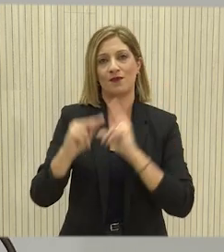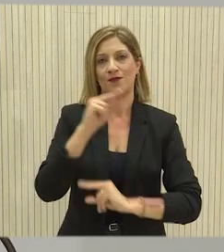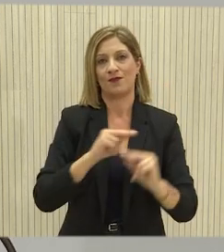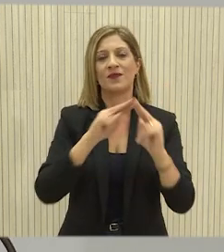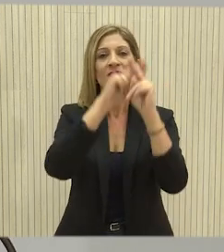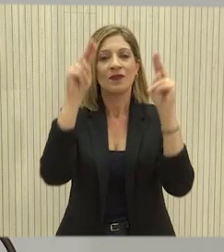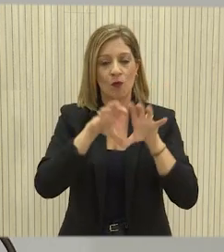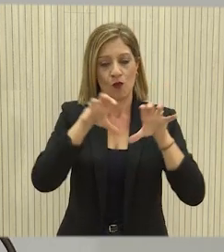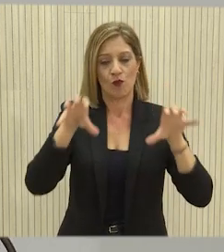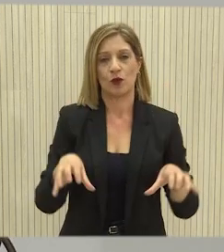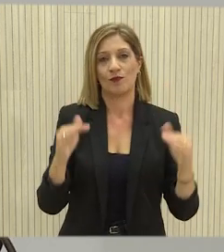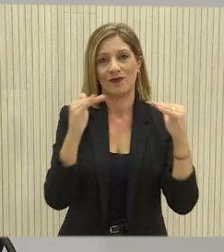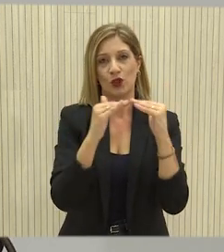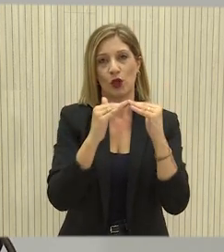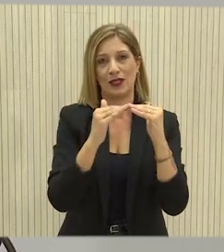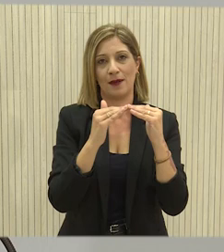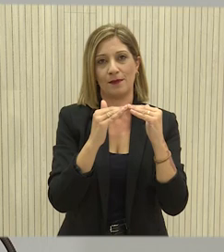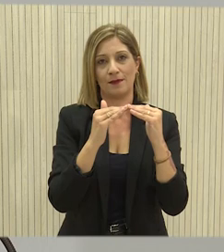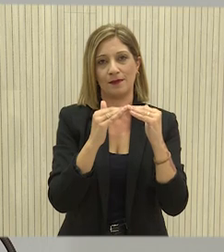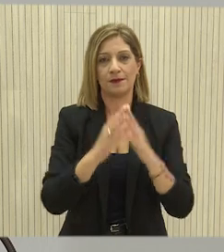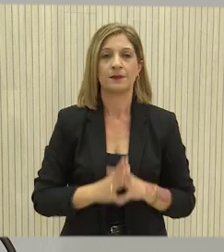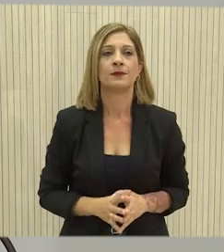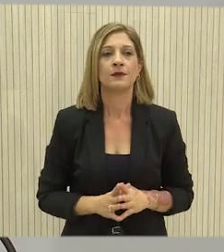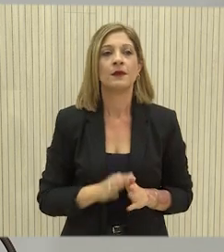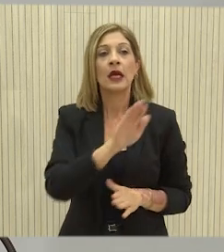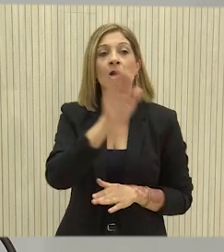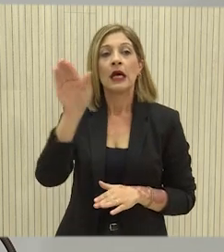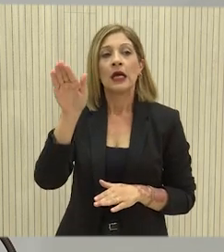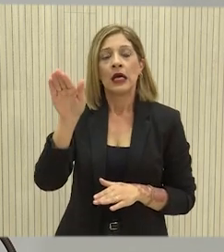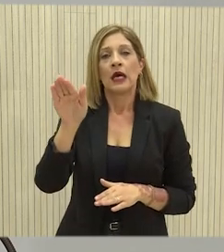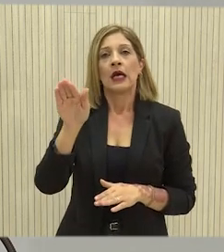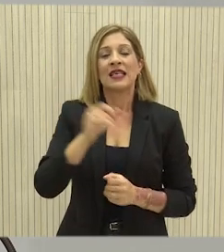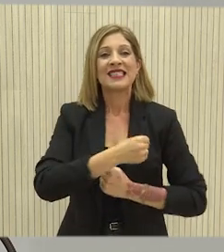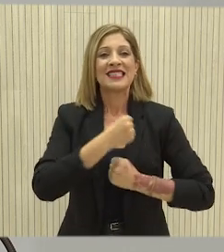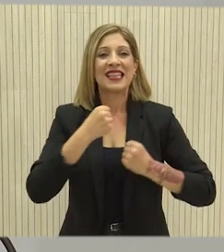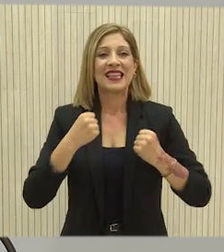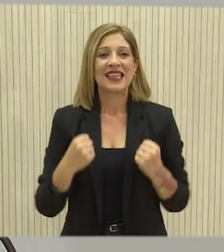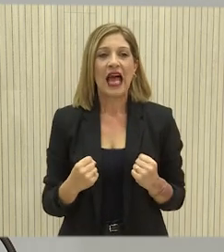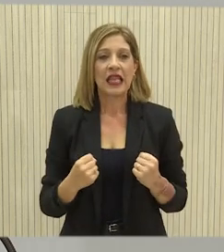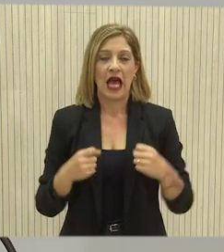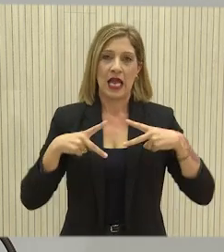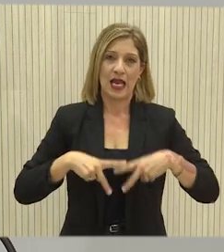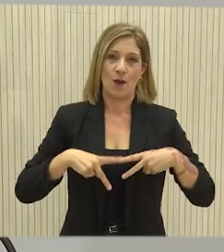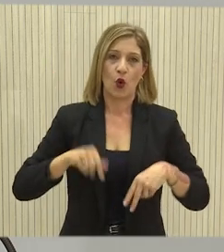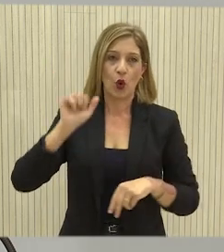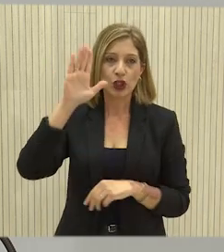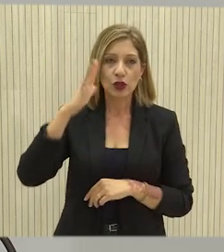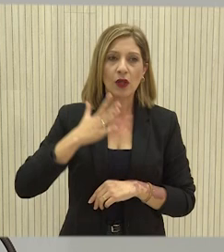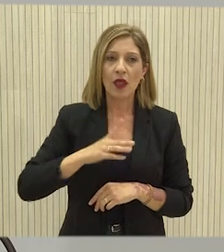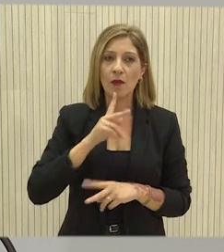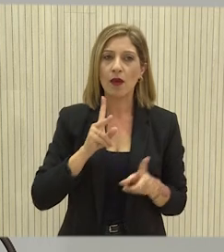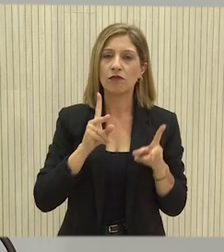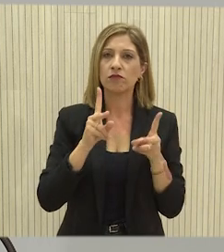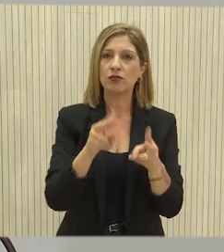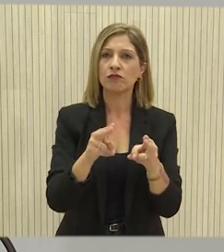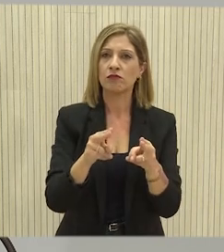δικοινοτικής ομοσπονδίας με πολιτική ισότητα. Ο κύριος Σταντάρ και ο λεγόμενος Υπουργός Εξωτερικών ζήτησαν να σταματήσουν